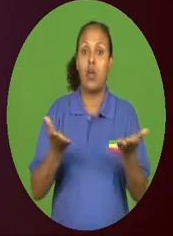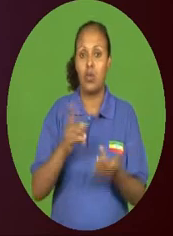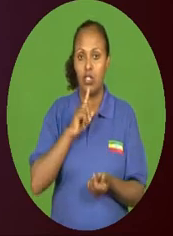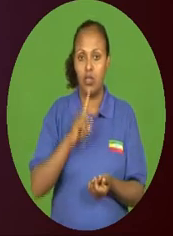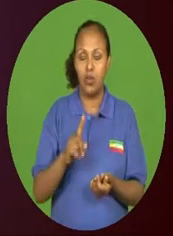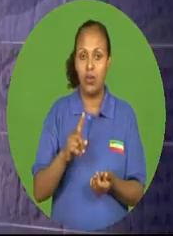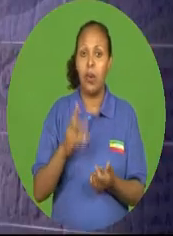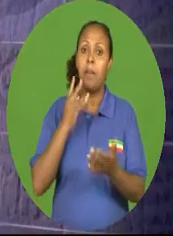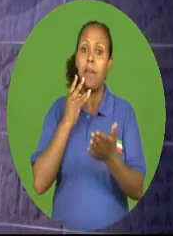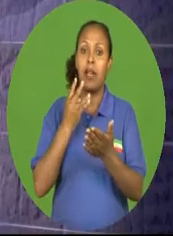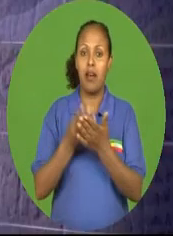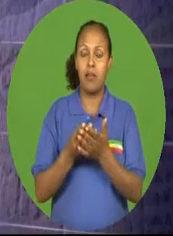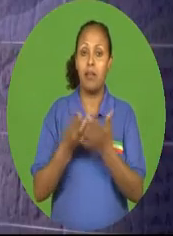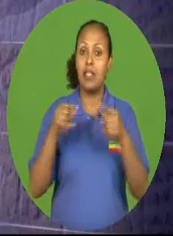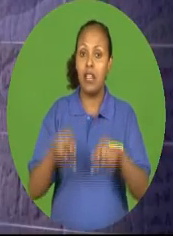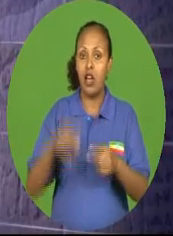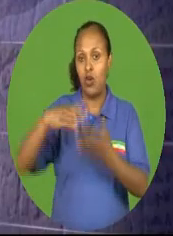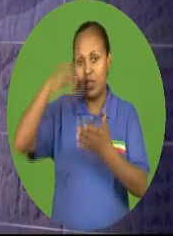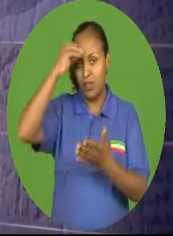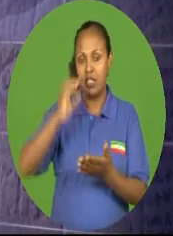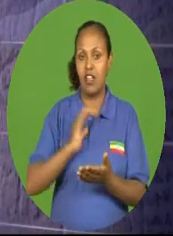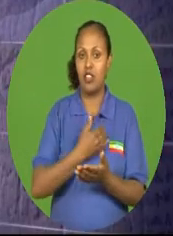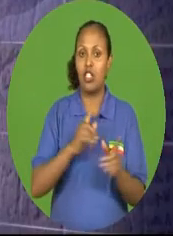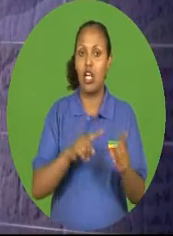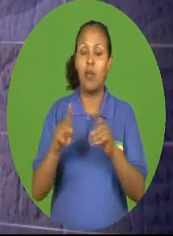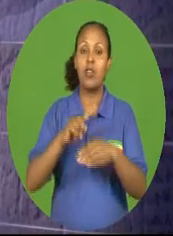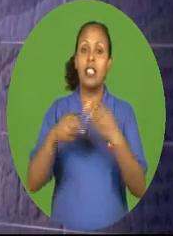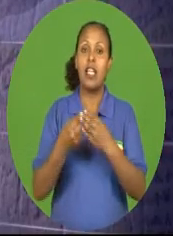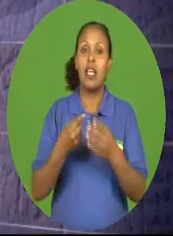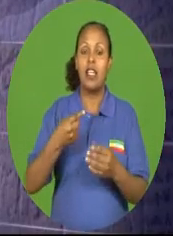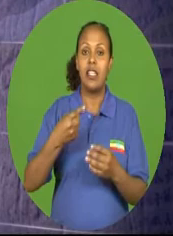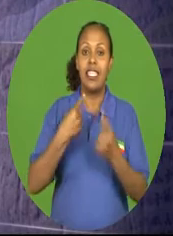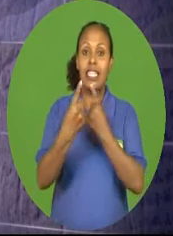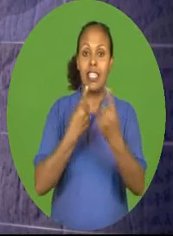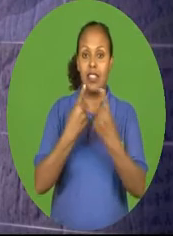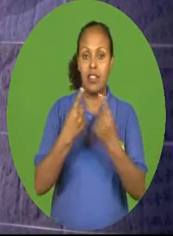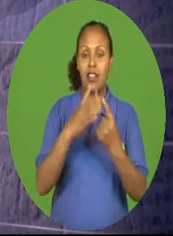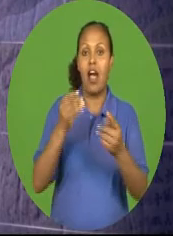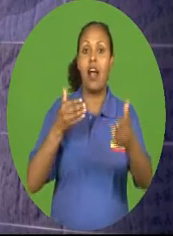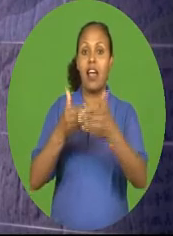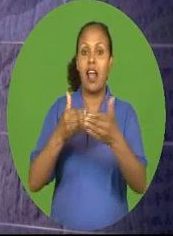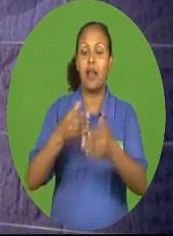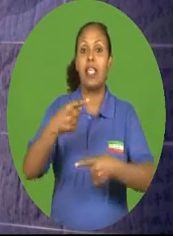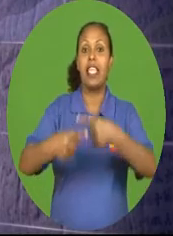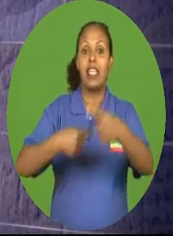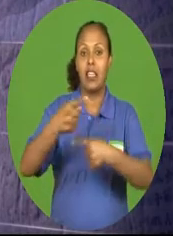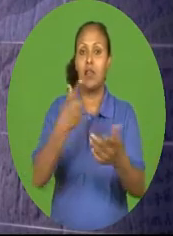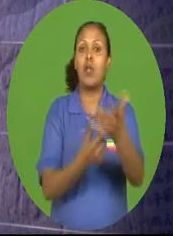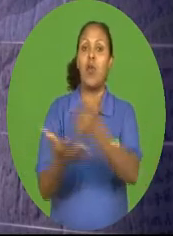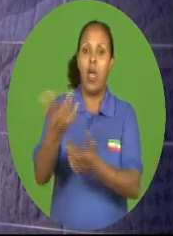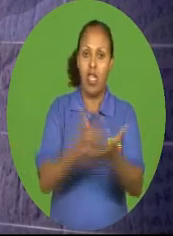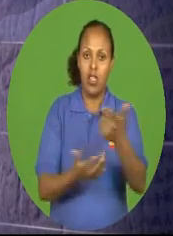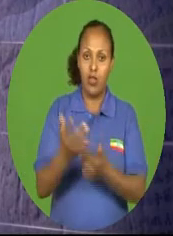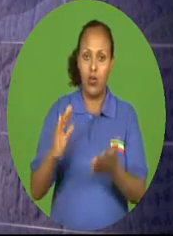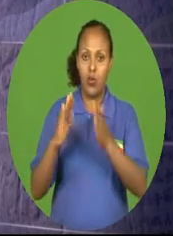ነው። መልካም በዛሬው ትምህርታችን ደግሞ ስለ ንግግር ዝግጅትና አቀራረብ ሂደት